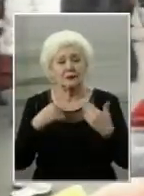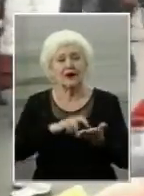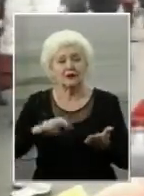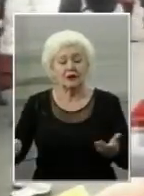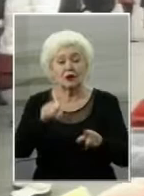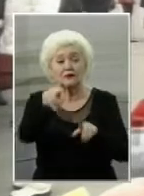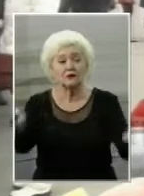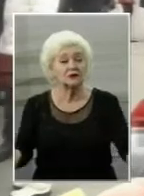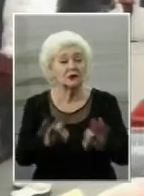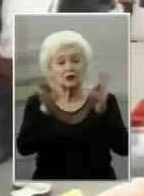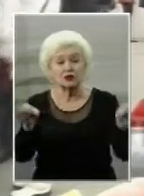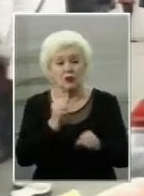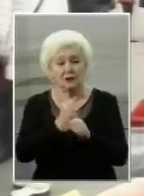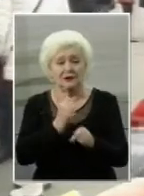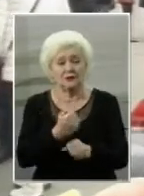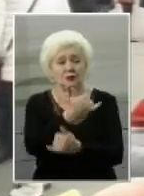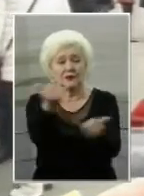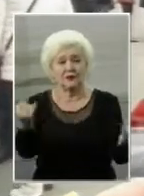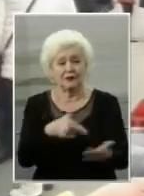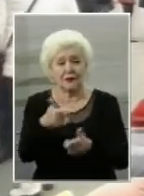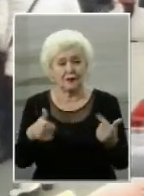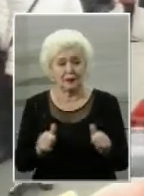він нічого не зробив для міста.